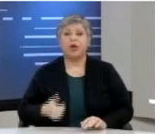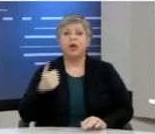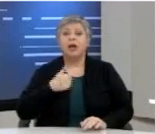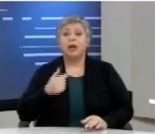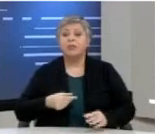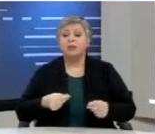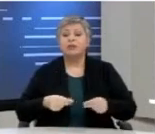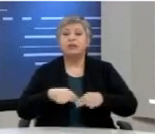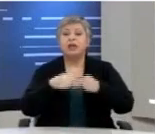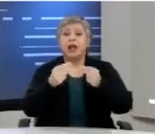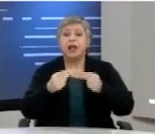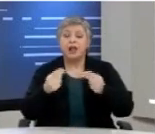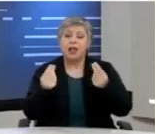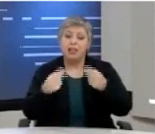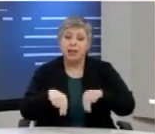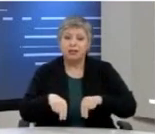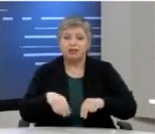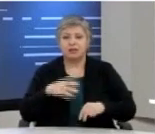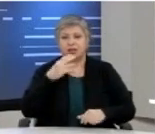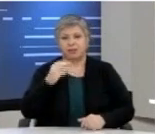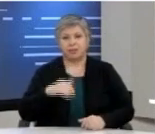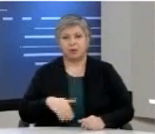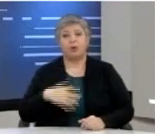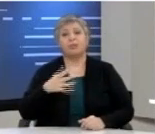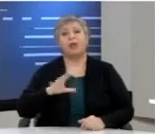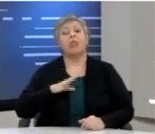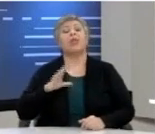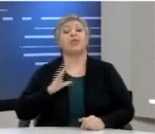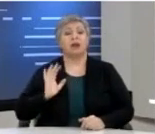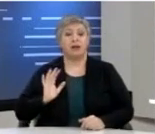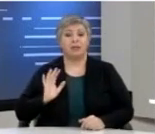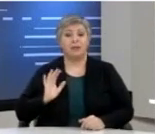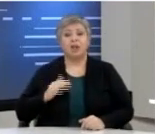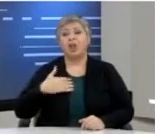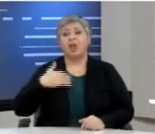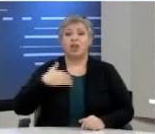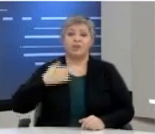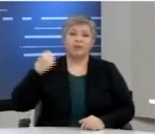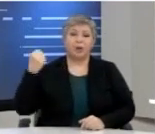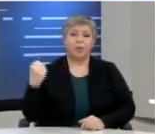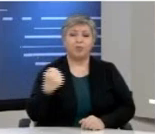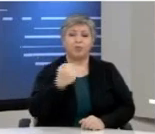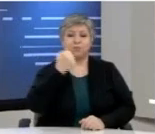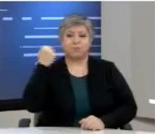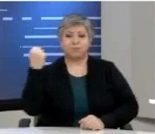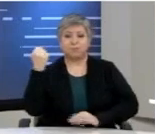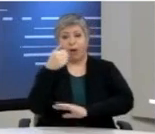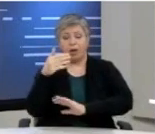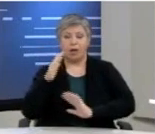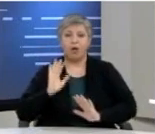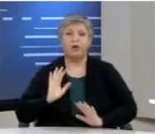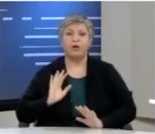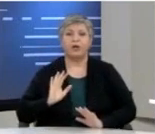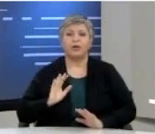ούτε γιατί είμαστε εθνικιστές, ούτε διότι είμαστε θεροβάμονες, αλλά διότι δεν